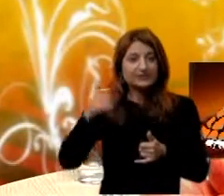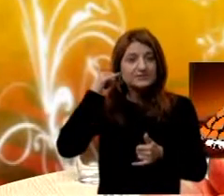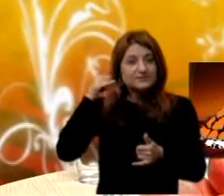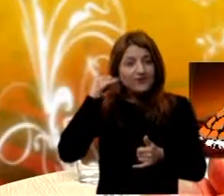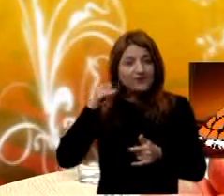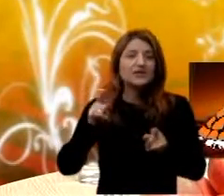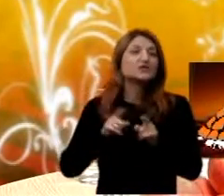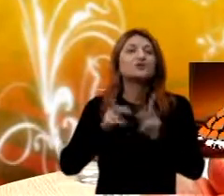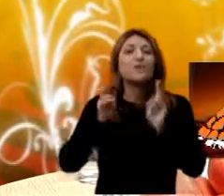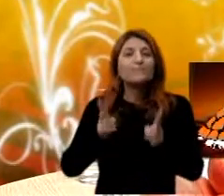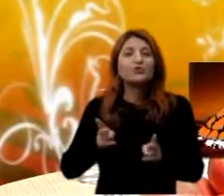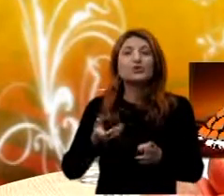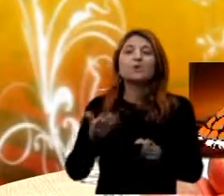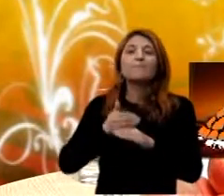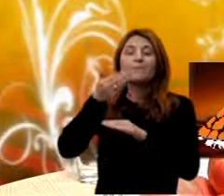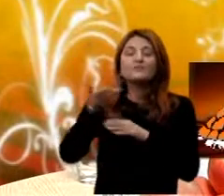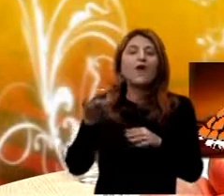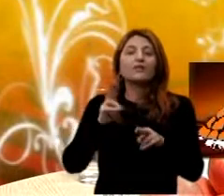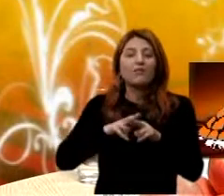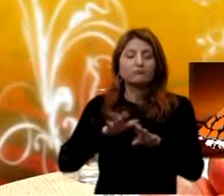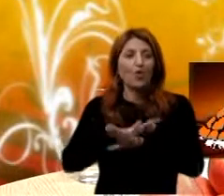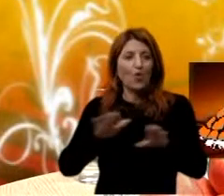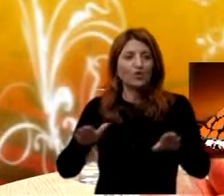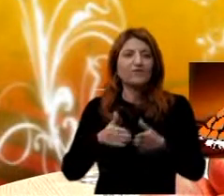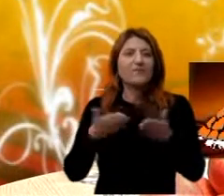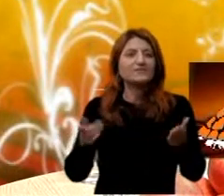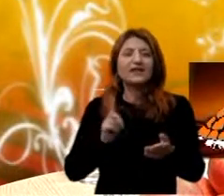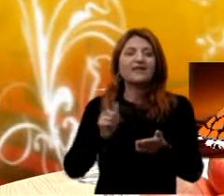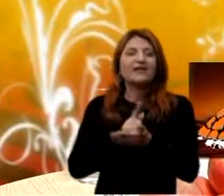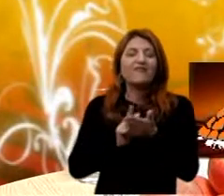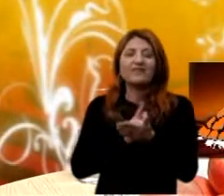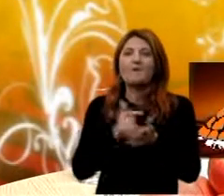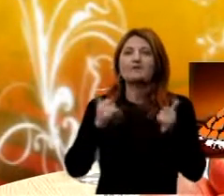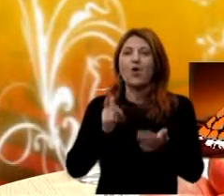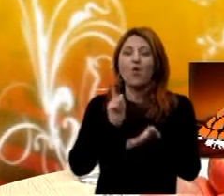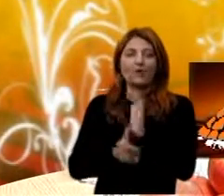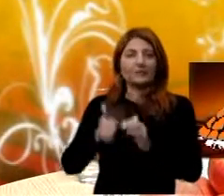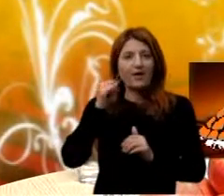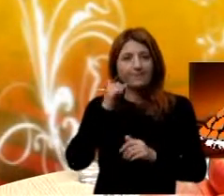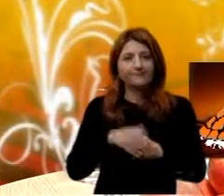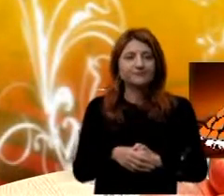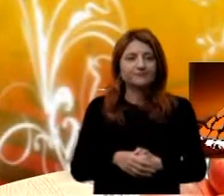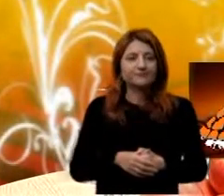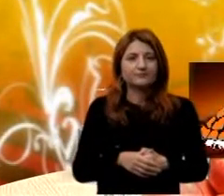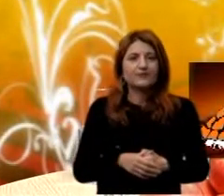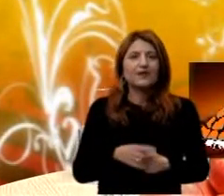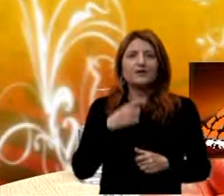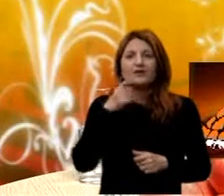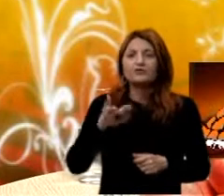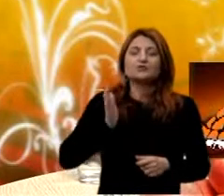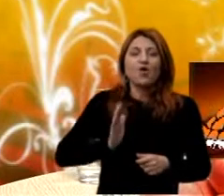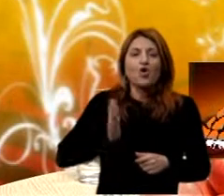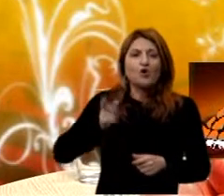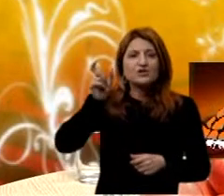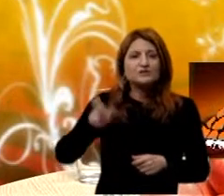a možete zvati i pošto emisija završi, nije vam važno da zovete sad. Još bi se sad obratila gospođi koja nam